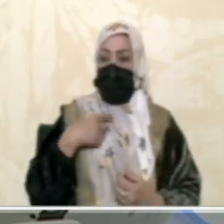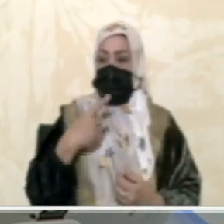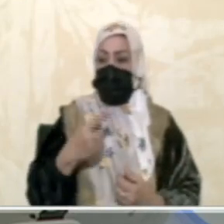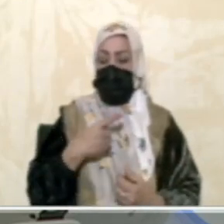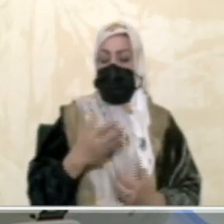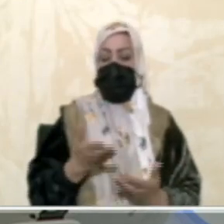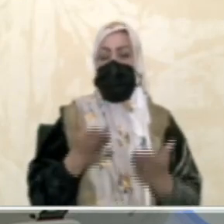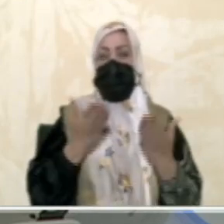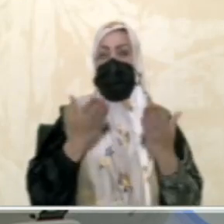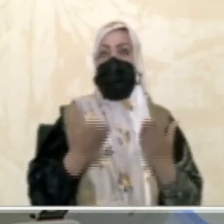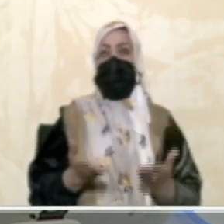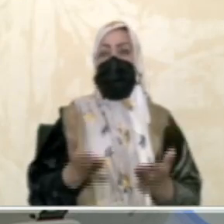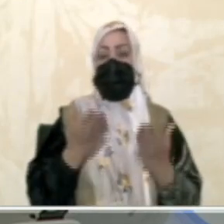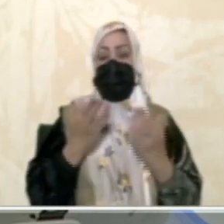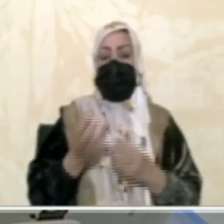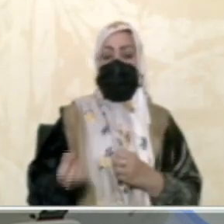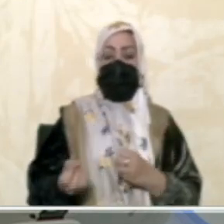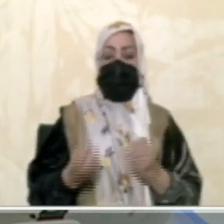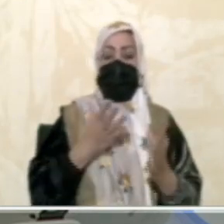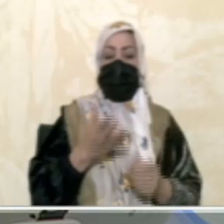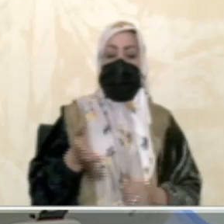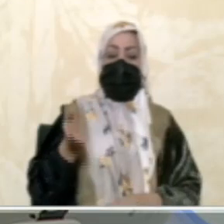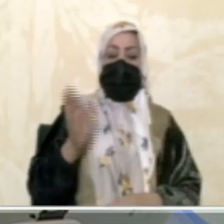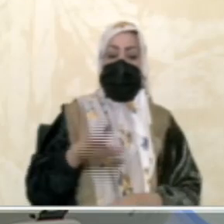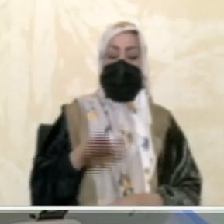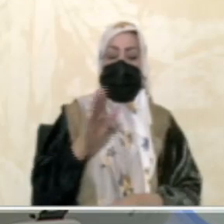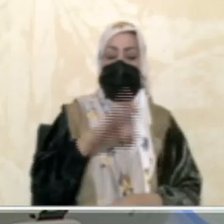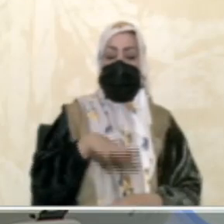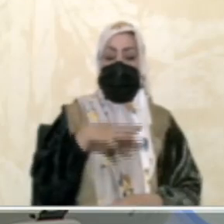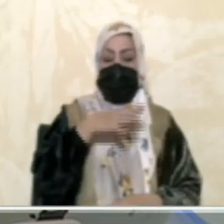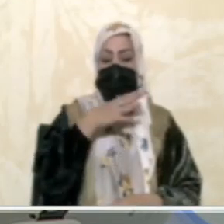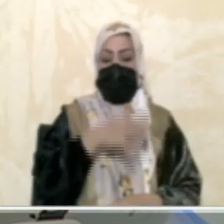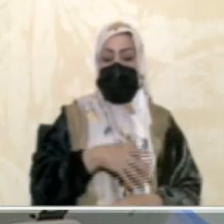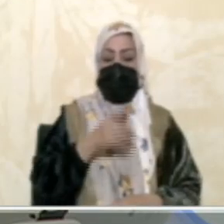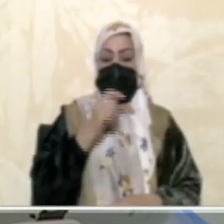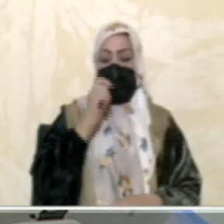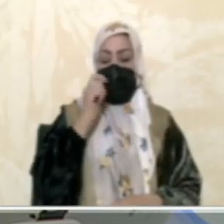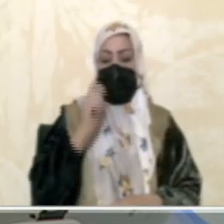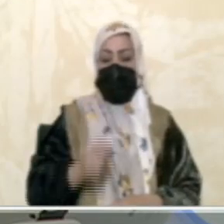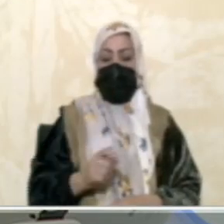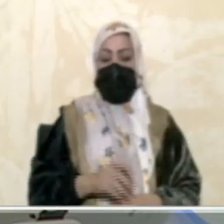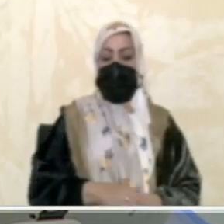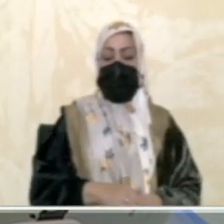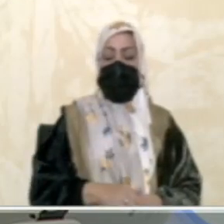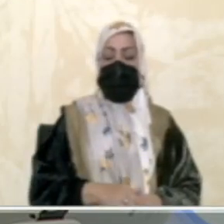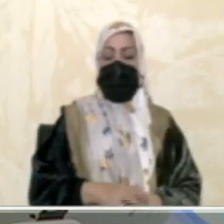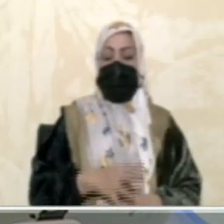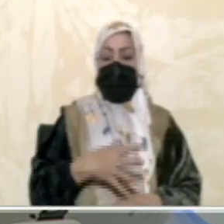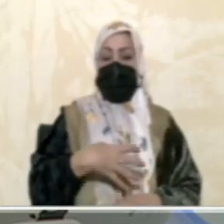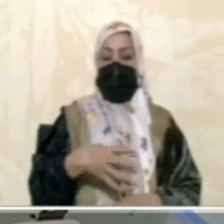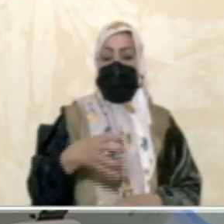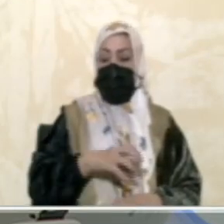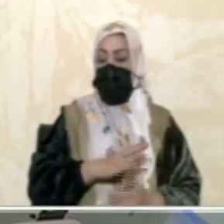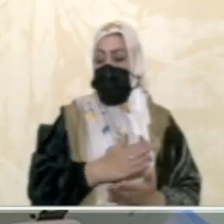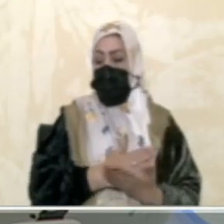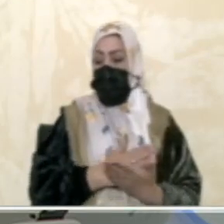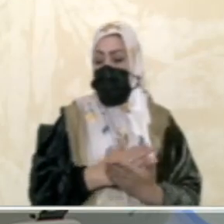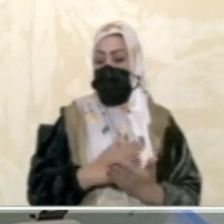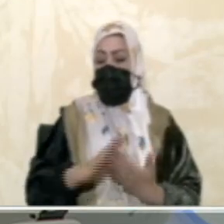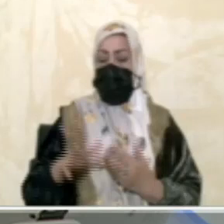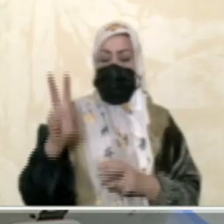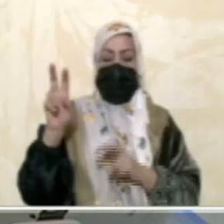فيها المشايخ ويعني اخفيت اثارهم وفضائلهم يعني في النظام